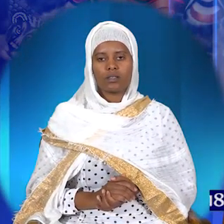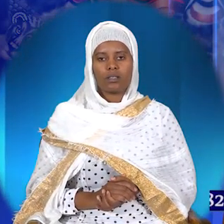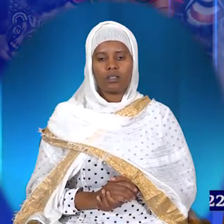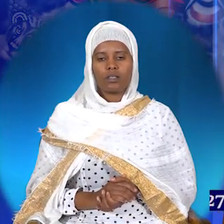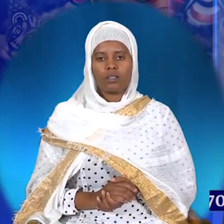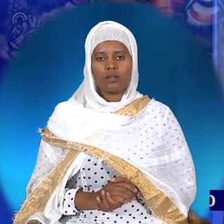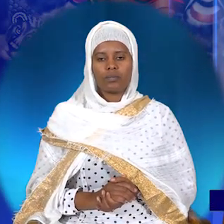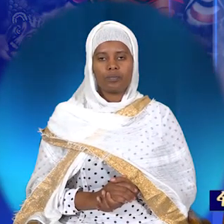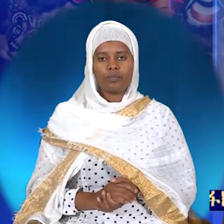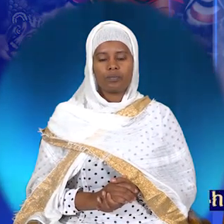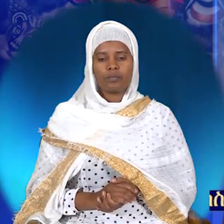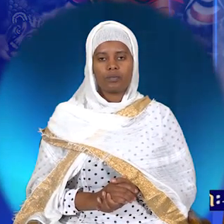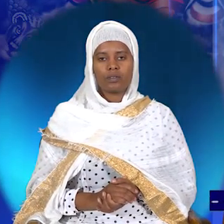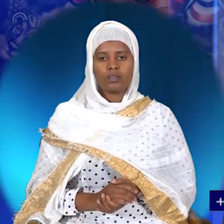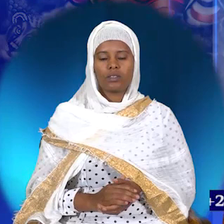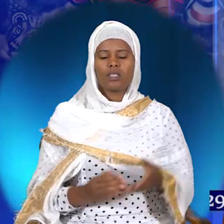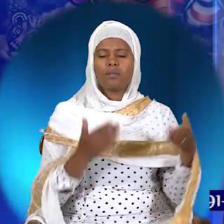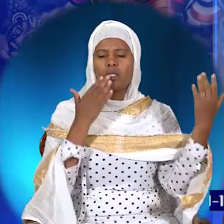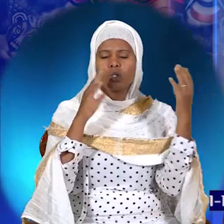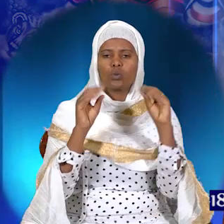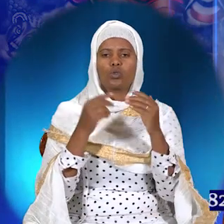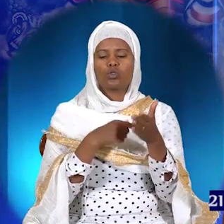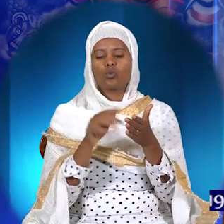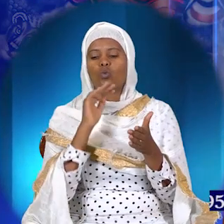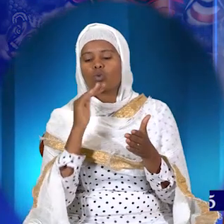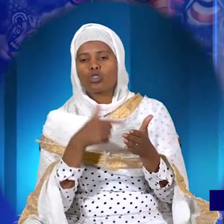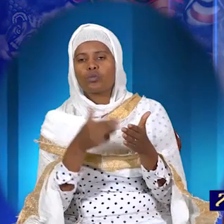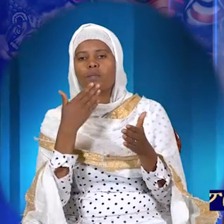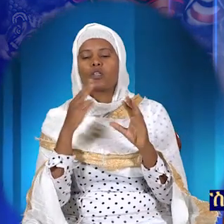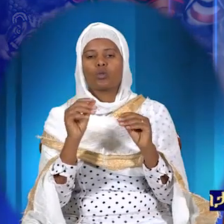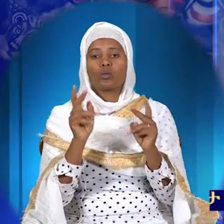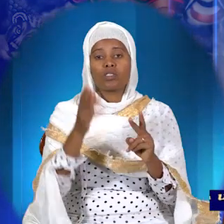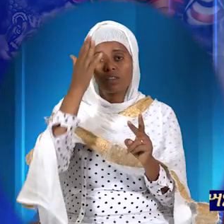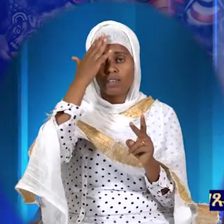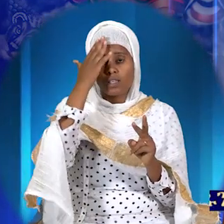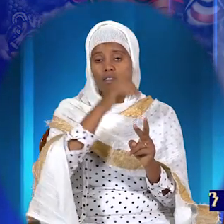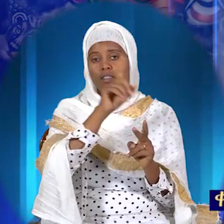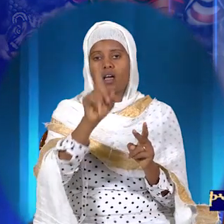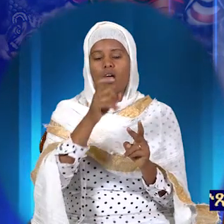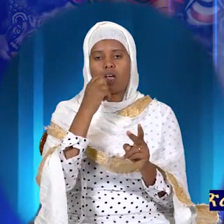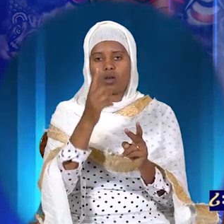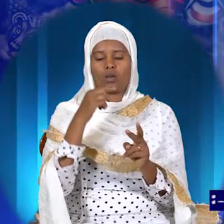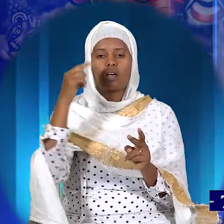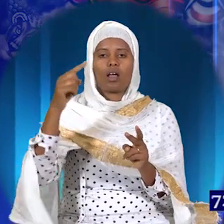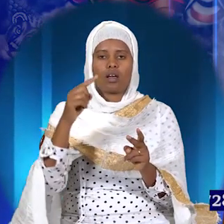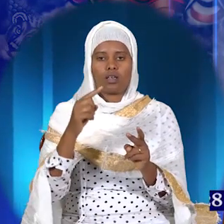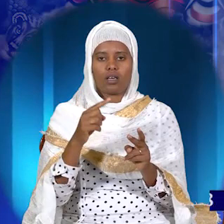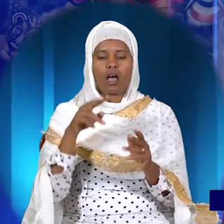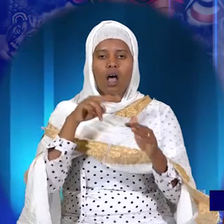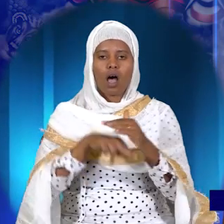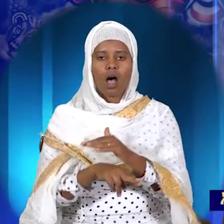ወልዱ። እንታይ እዩ ስሙ? ስም ወልዱ ኸ እንታይ እዩ? እዚ ዶ ትፈልጥ ኢኻ ዝብል እዚ ቓል